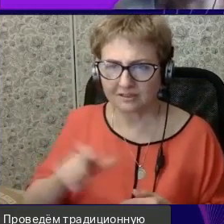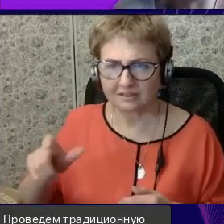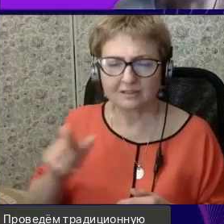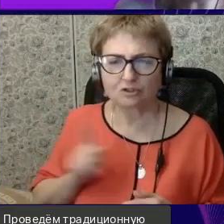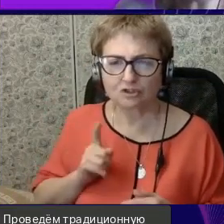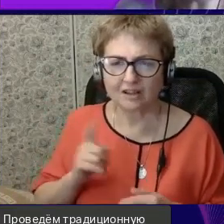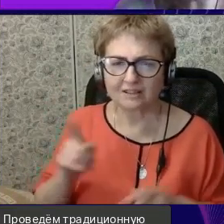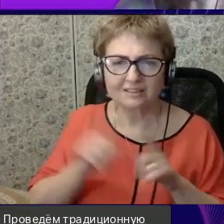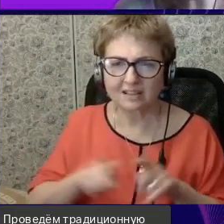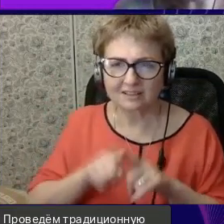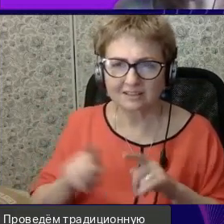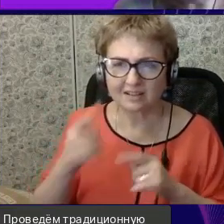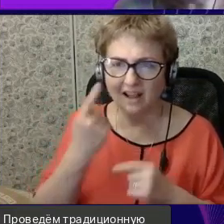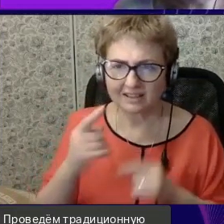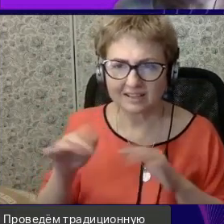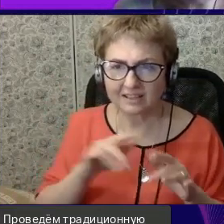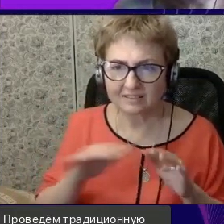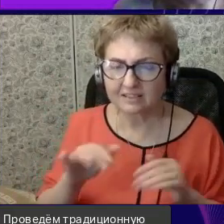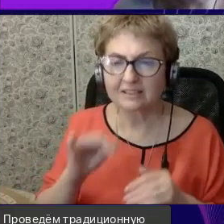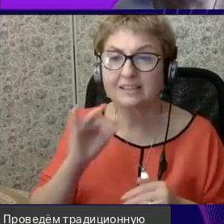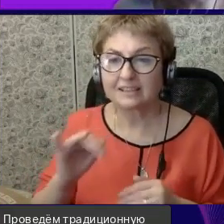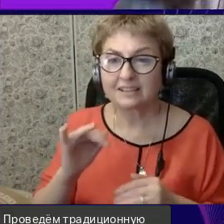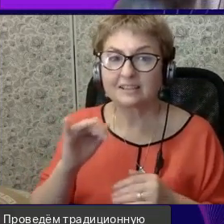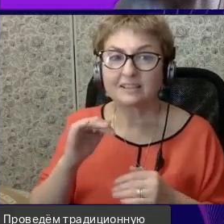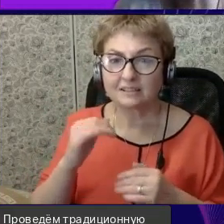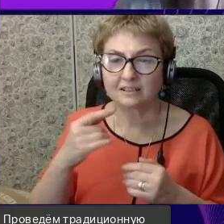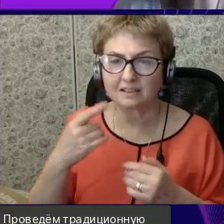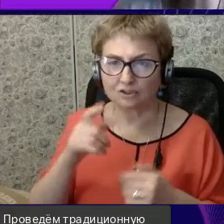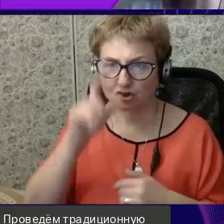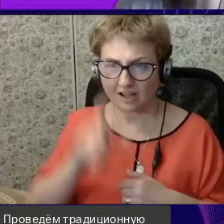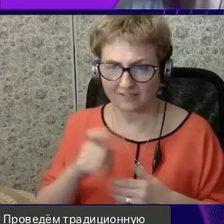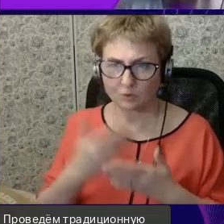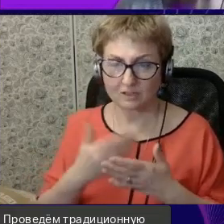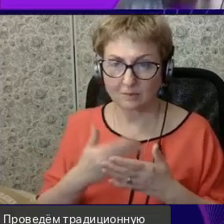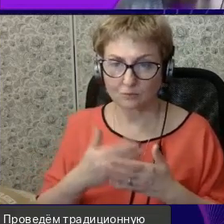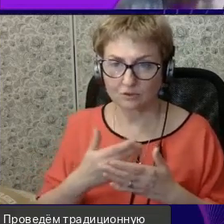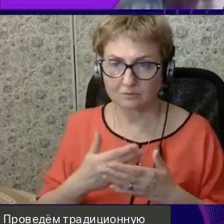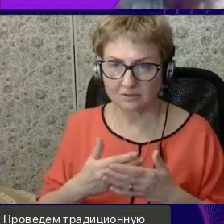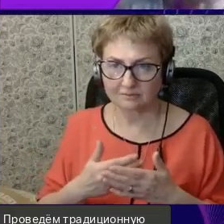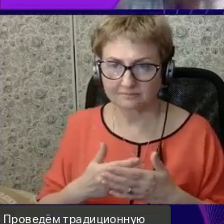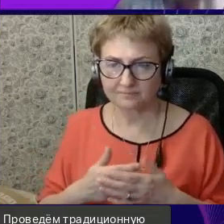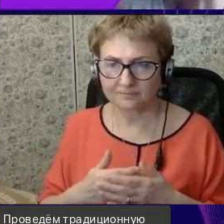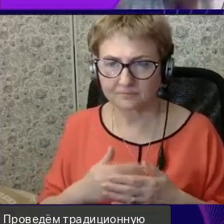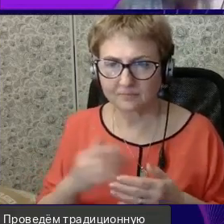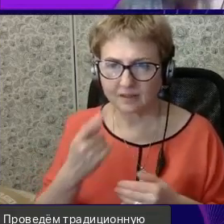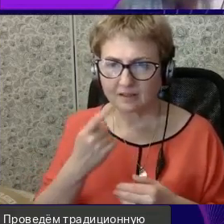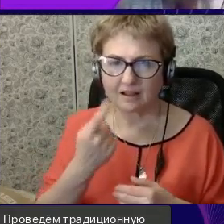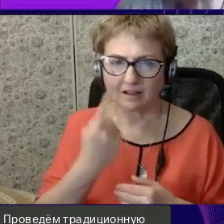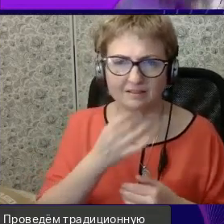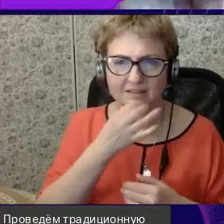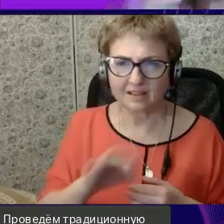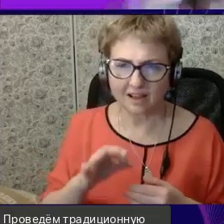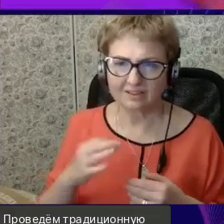реакциями. Это отсутствие навыка ждать. Ну и зацикливание на одних действиях и, конечно же, игнор других. То